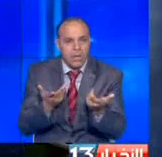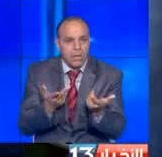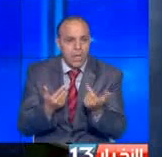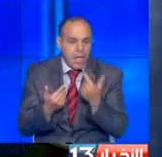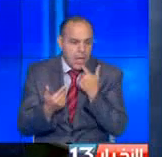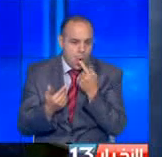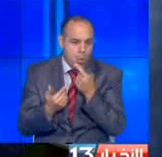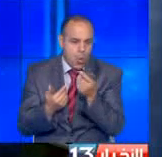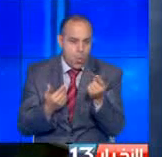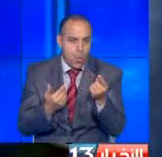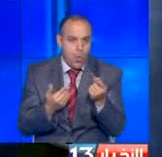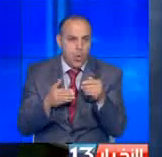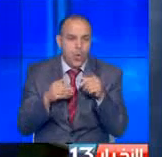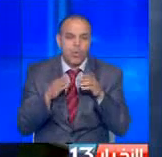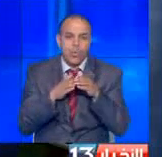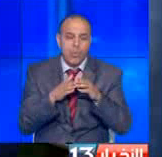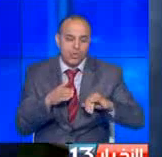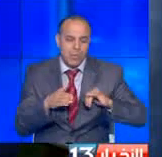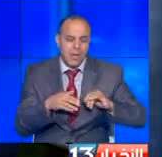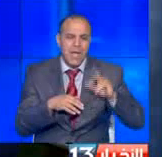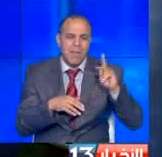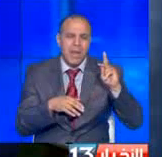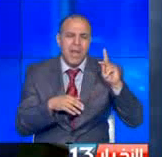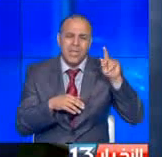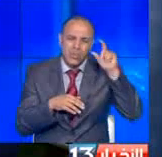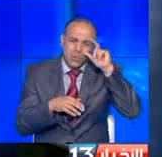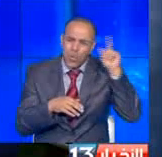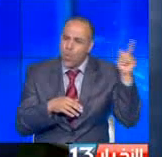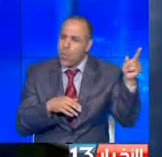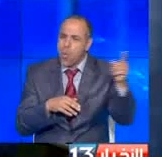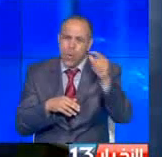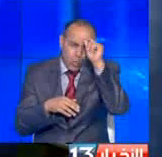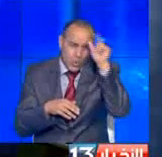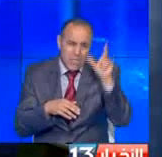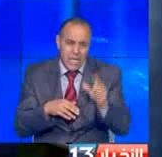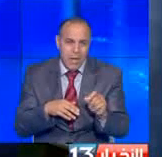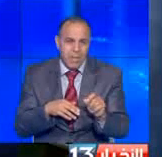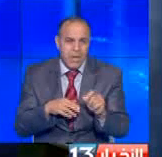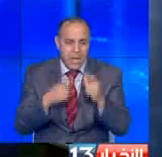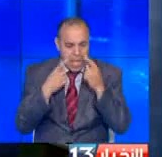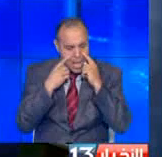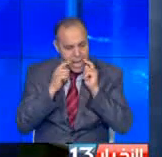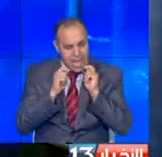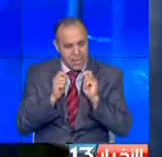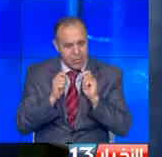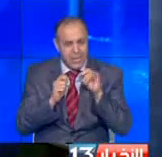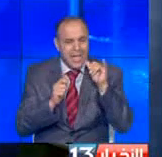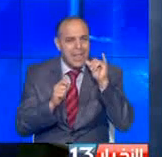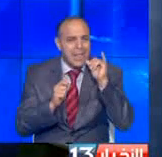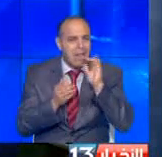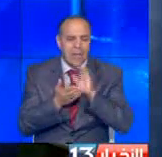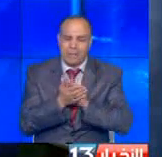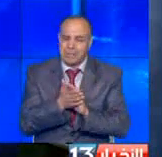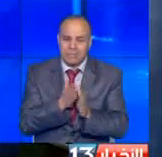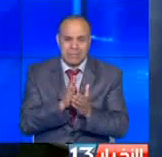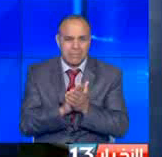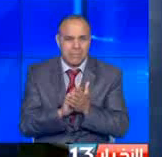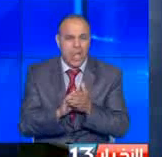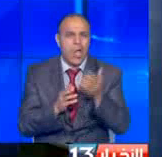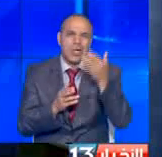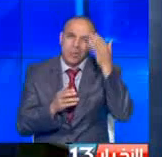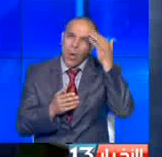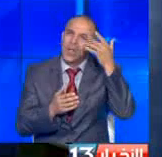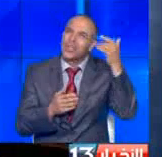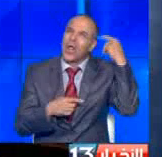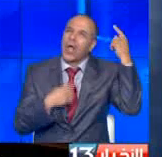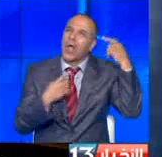نحن ندعي شعبنا في كل انحاء الجمهوريه الايطاليه ما هيك شيء لجنه اللي